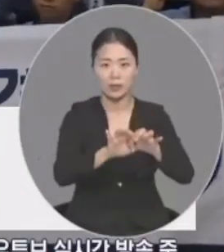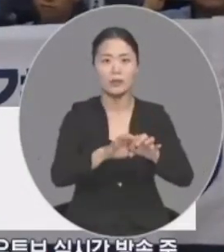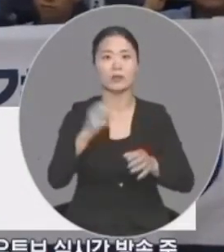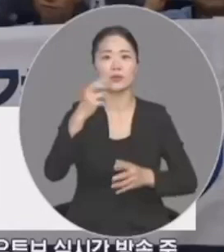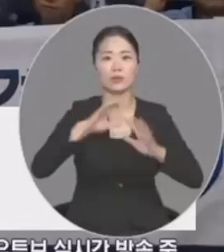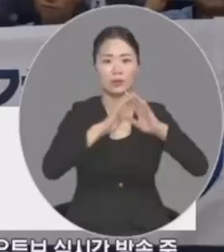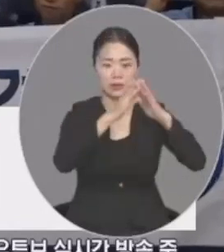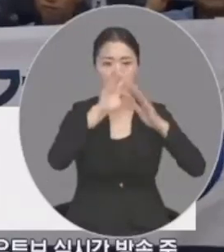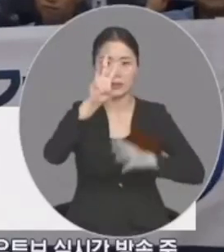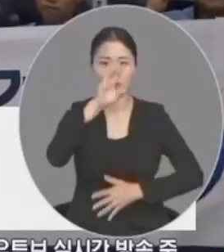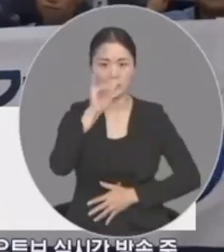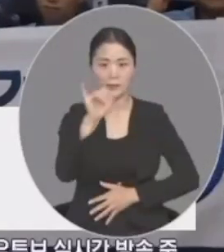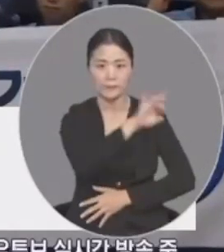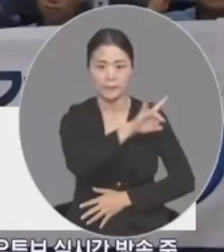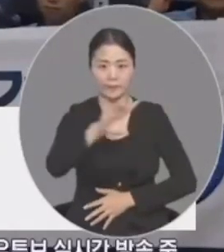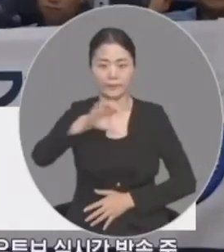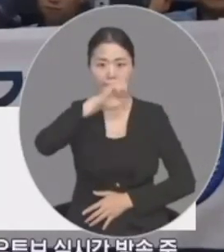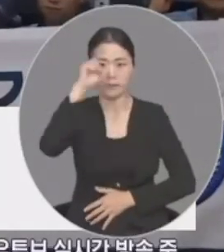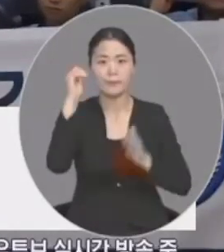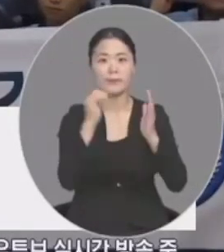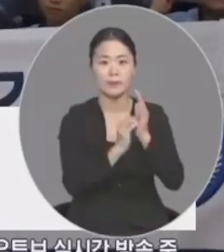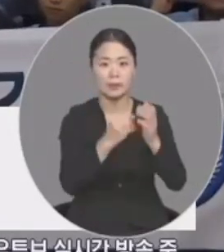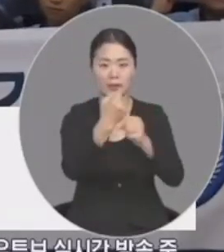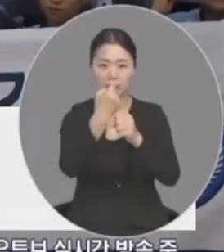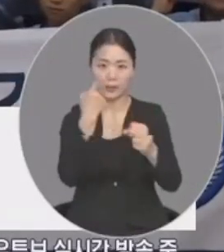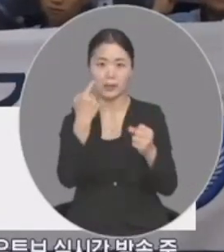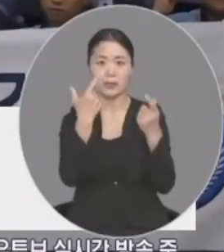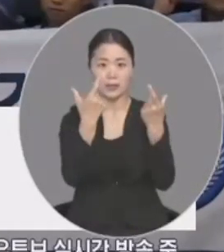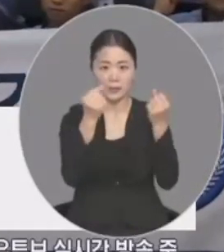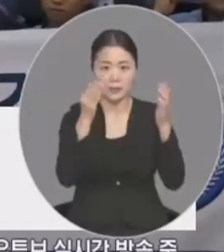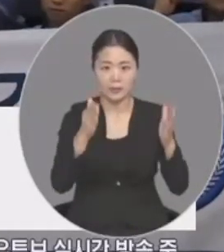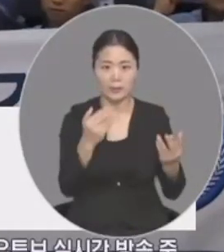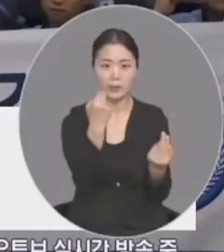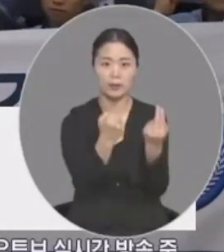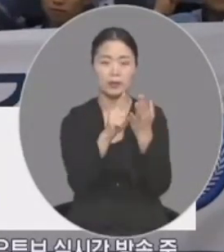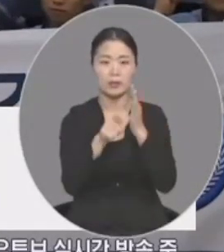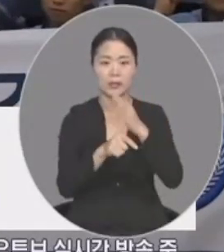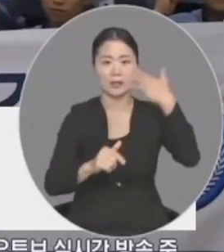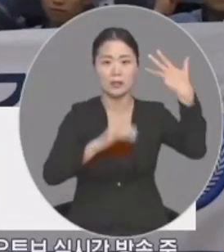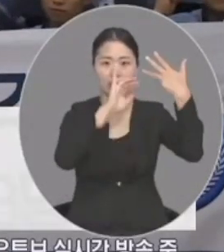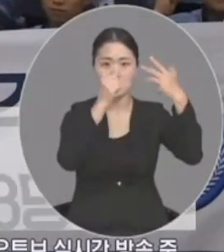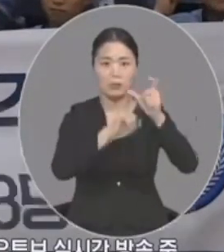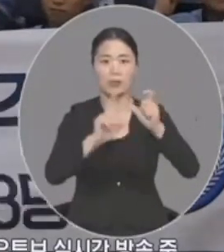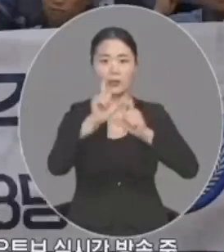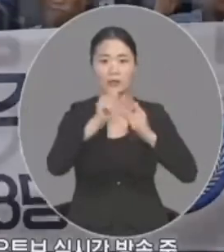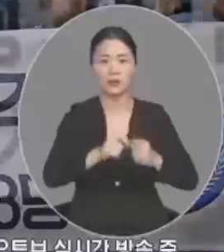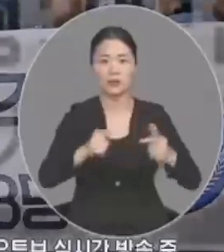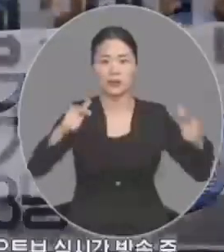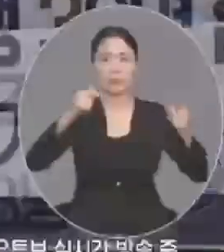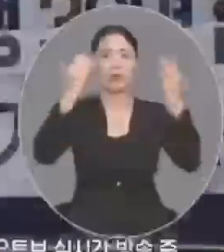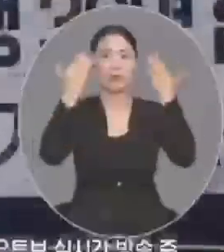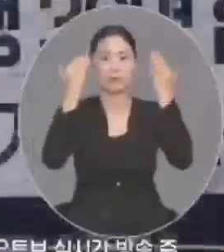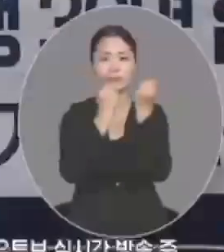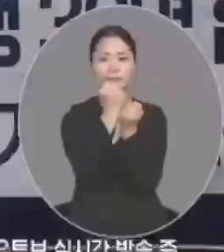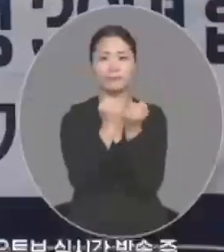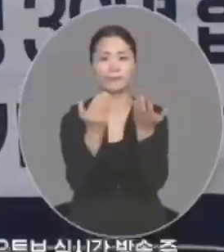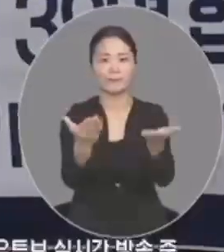현대건설기계의 3명이 각각 합격해 지난해보다 전체 합격생이 8명 늘었다고 학교 측은 설명했습니다